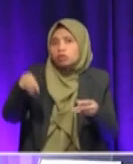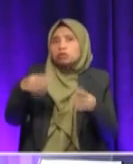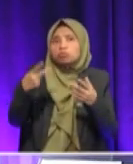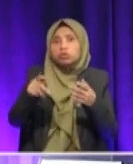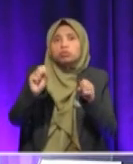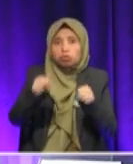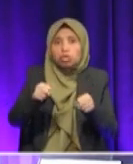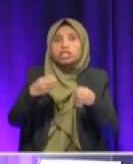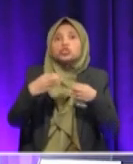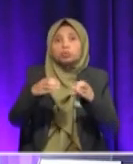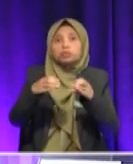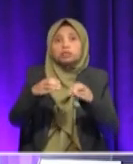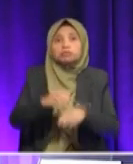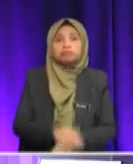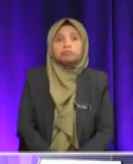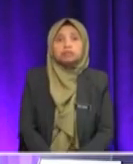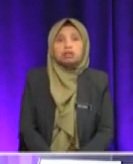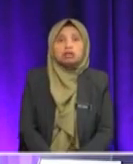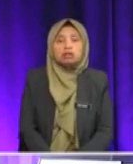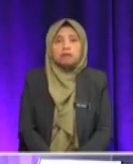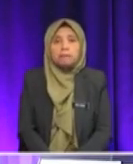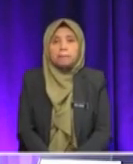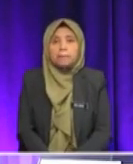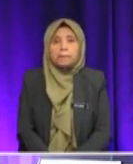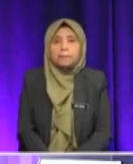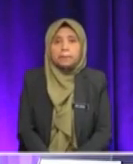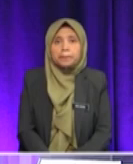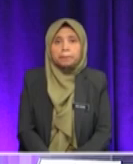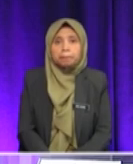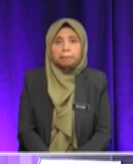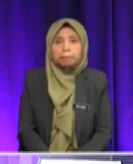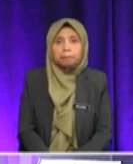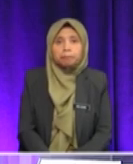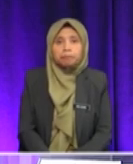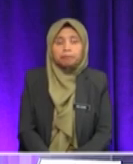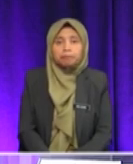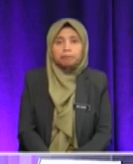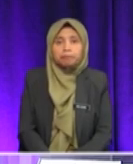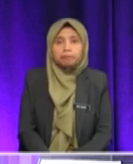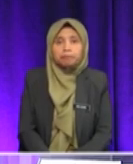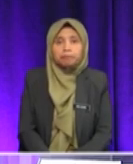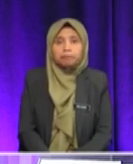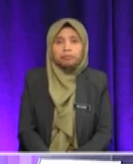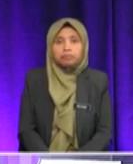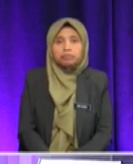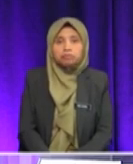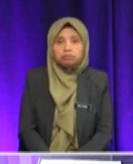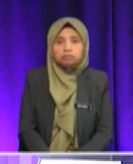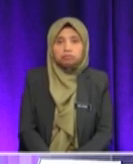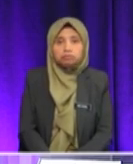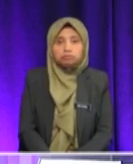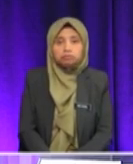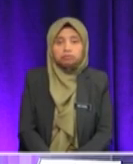tulis in the past to gambar bunga rayu CPU bukan takjil Osu yang ini ada tulis negara